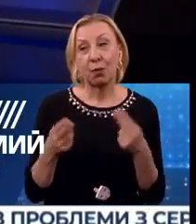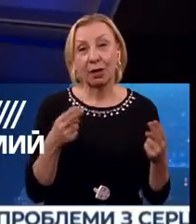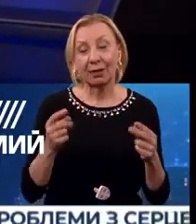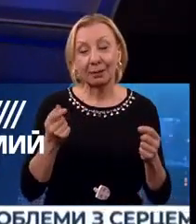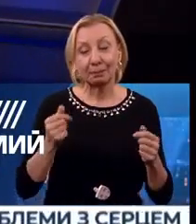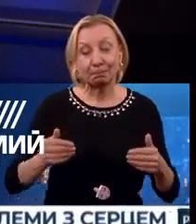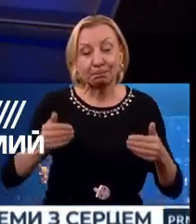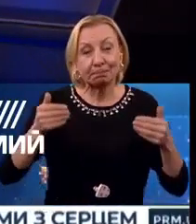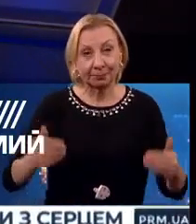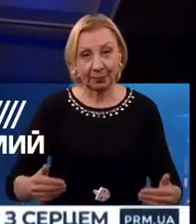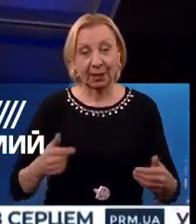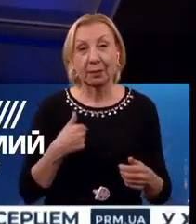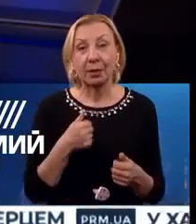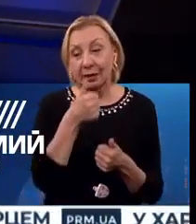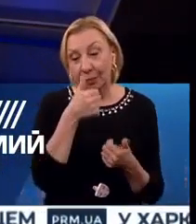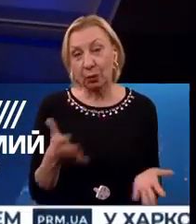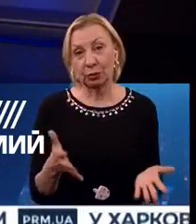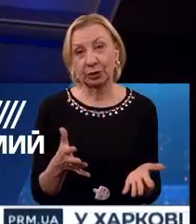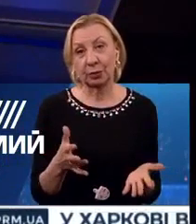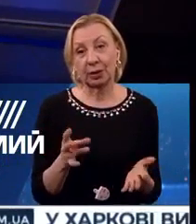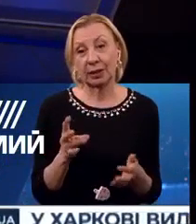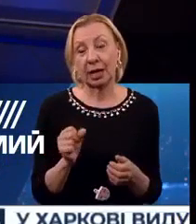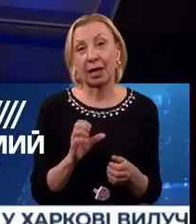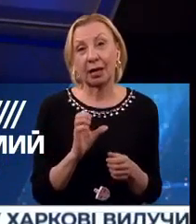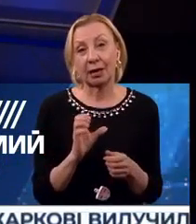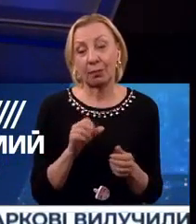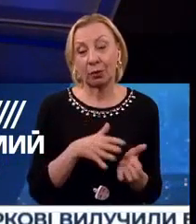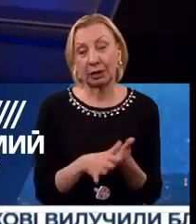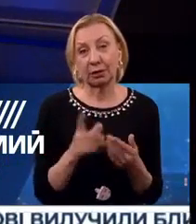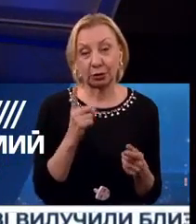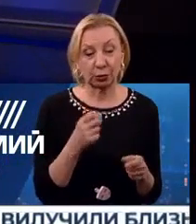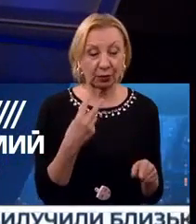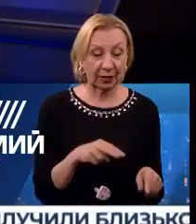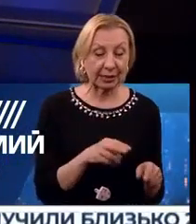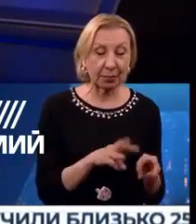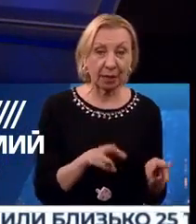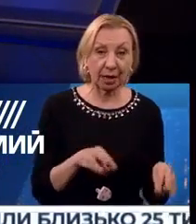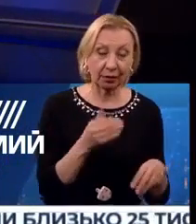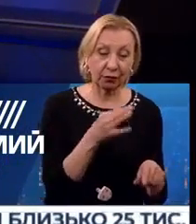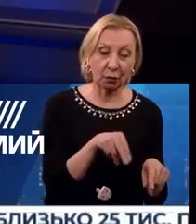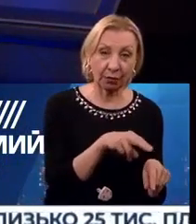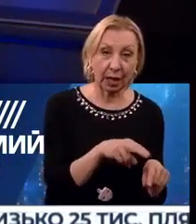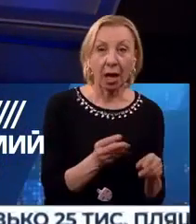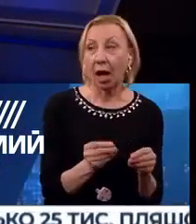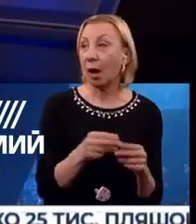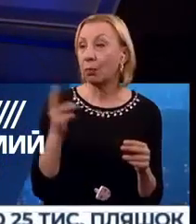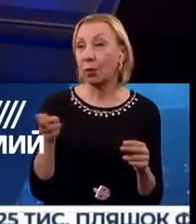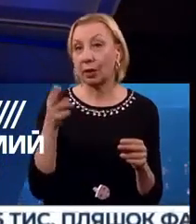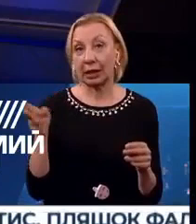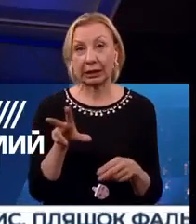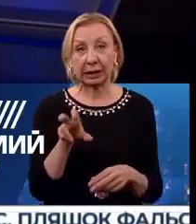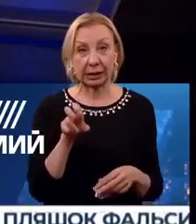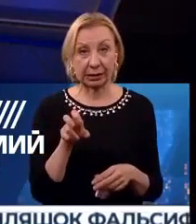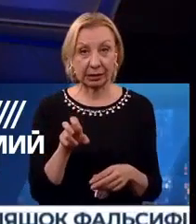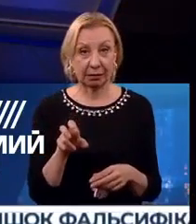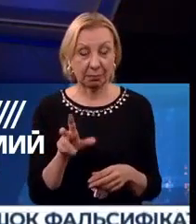зовнішніх боргів. Ми не можемо на стабілізаційний фонд потратити 120 мільярдів, а на виплату зовнішніх боргів 300